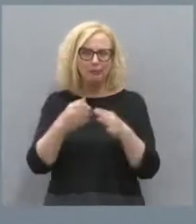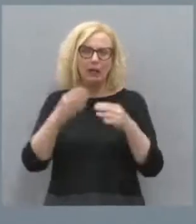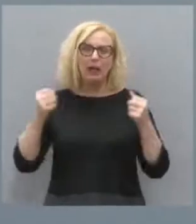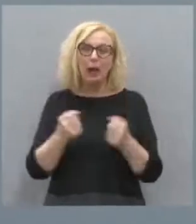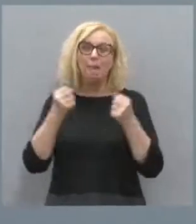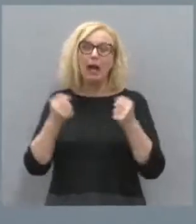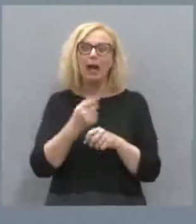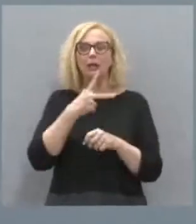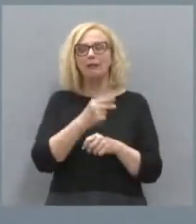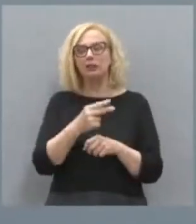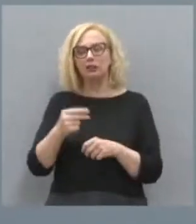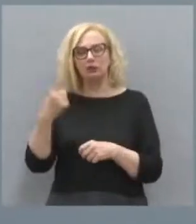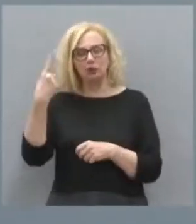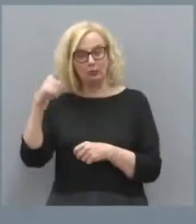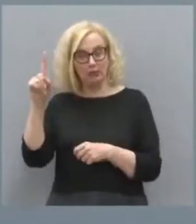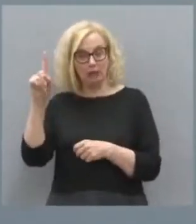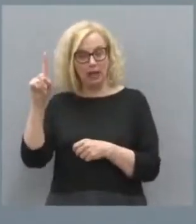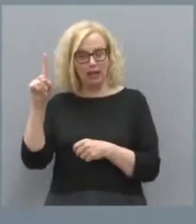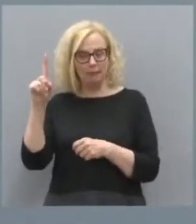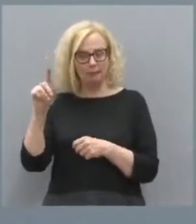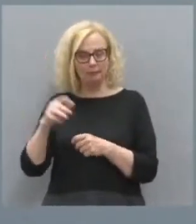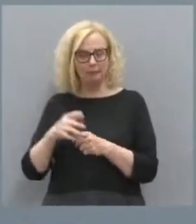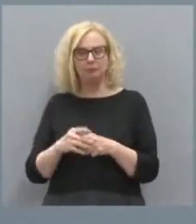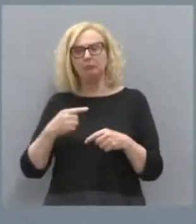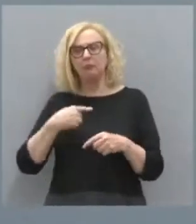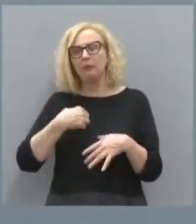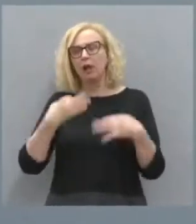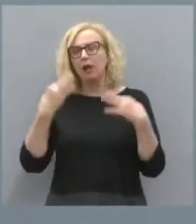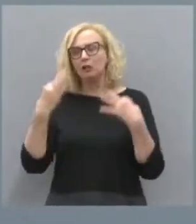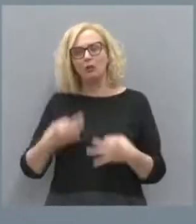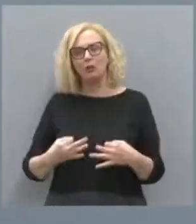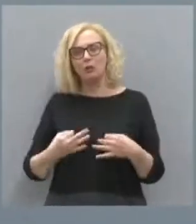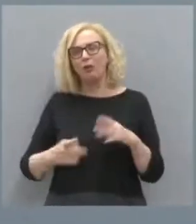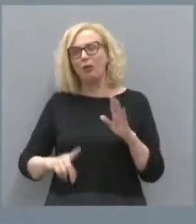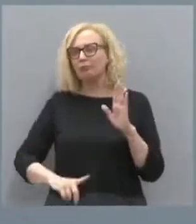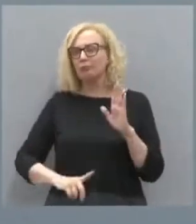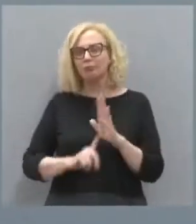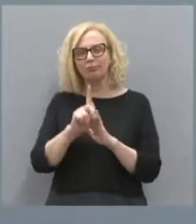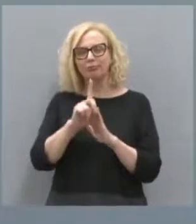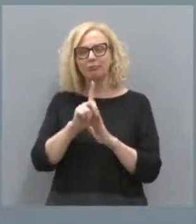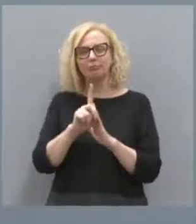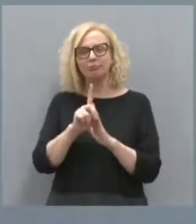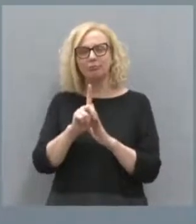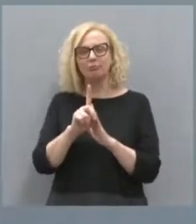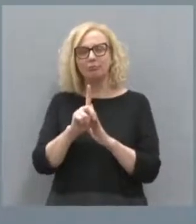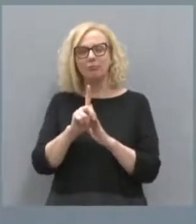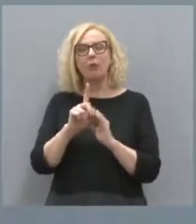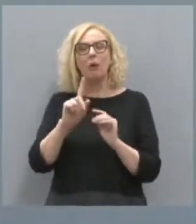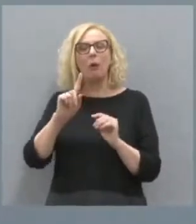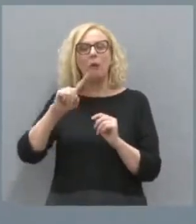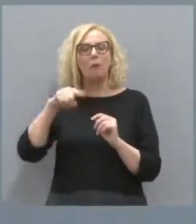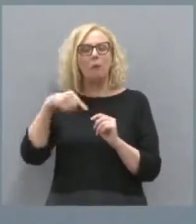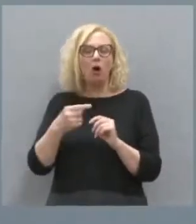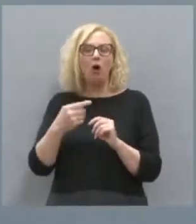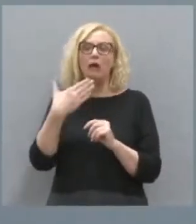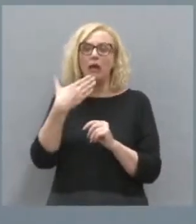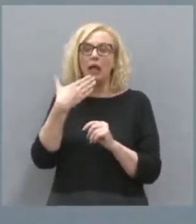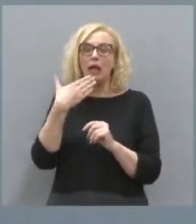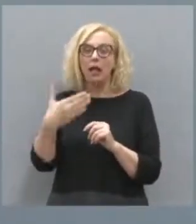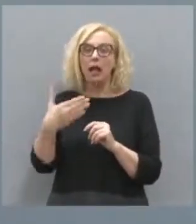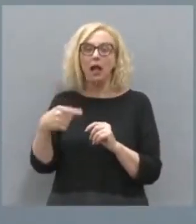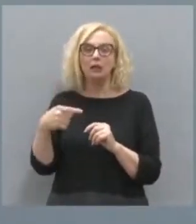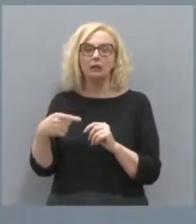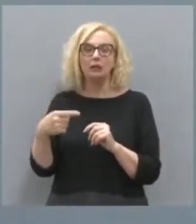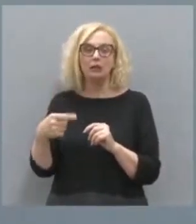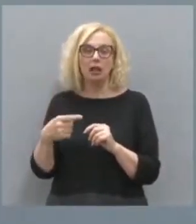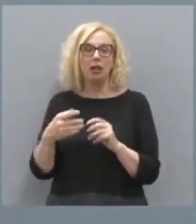di vaccinazione e sono sicuro che che ce la faremo e che alla fine grazie anche ai numerosissimi